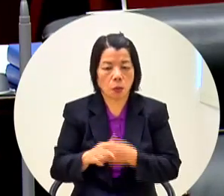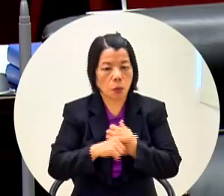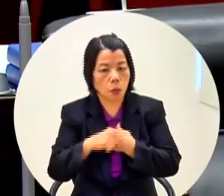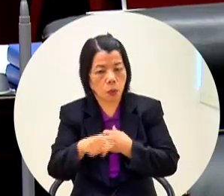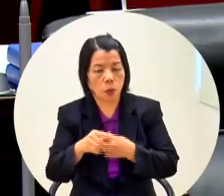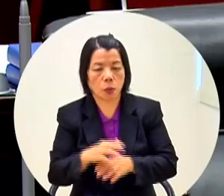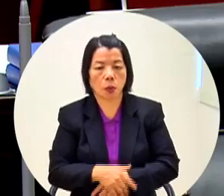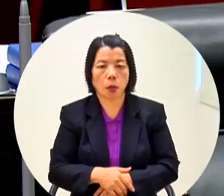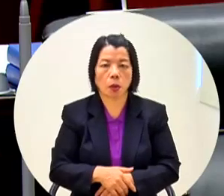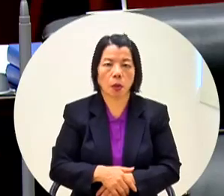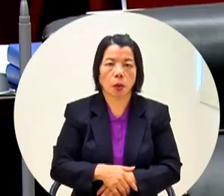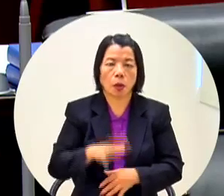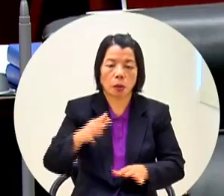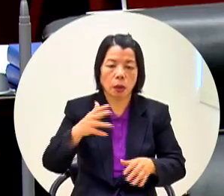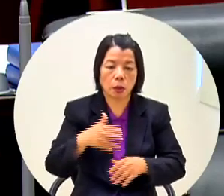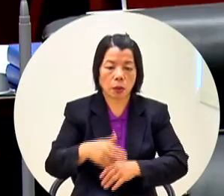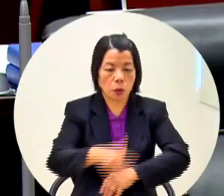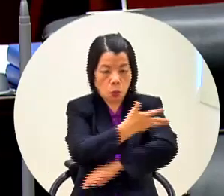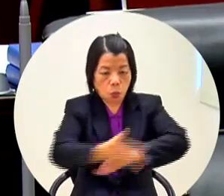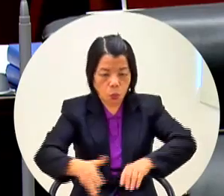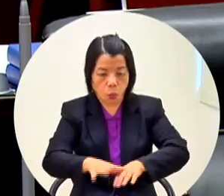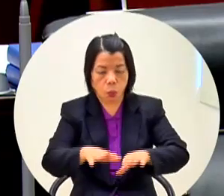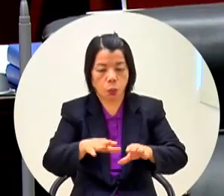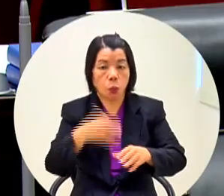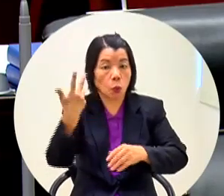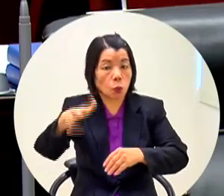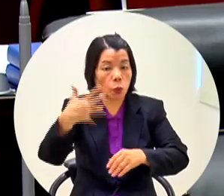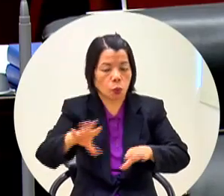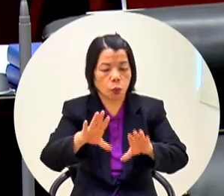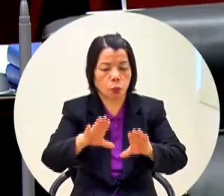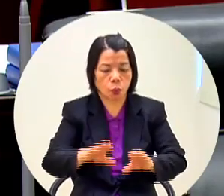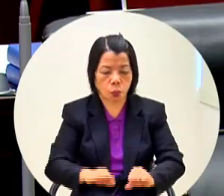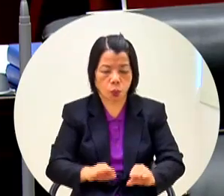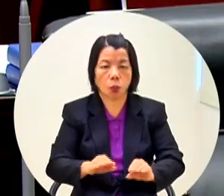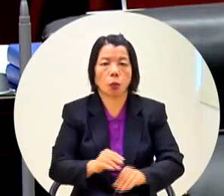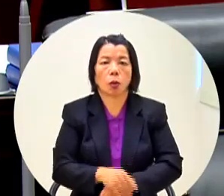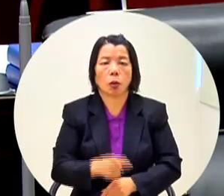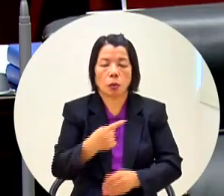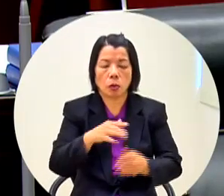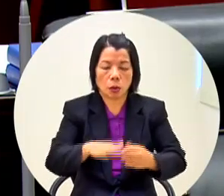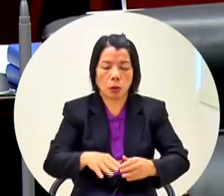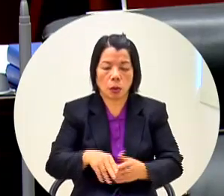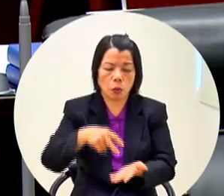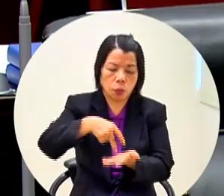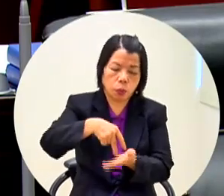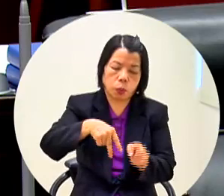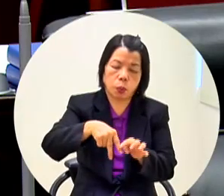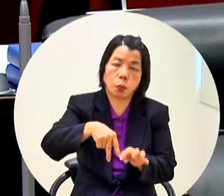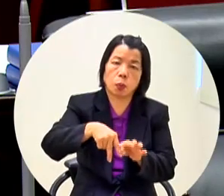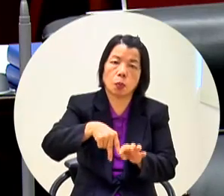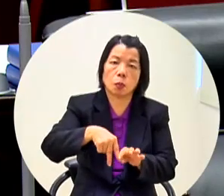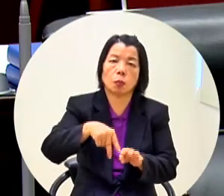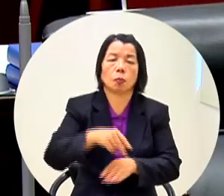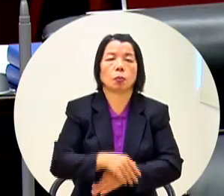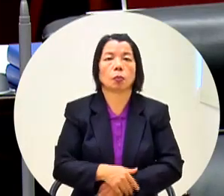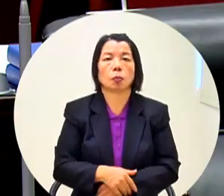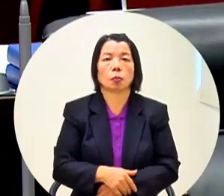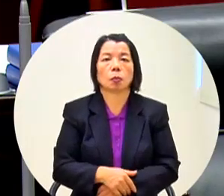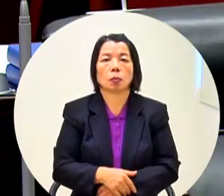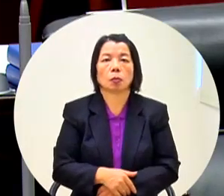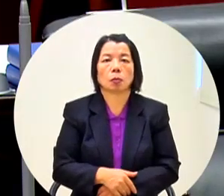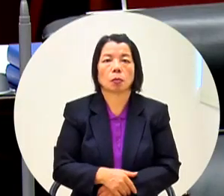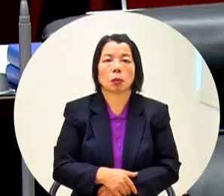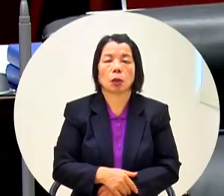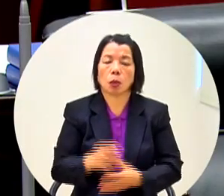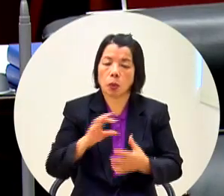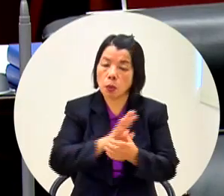的那个水位啊非常的低，几乎低到连这个膝盖以下都可以出来了哈，都可以看得到，因此